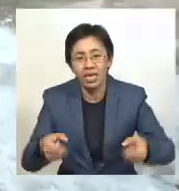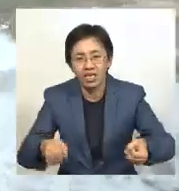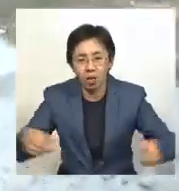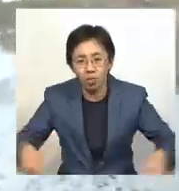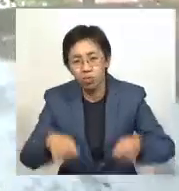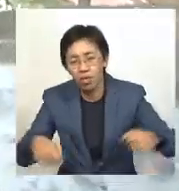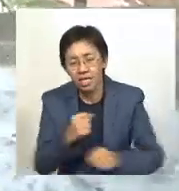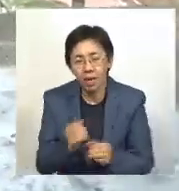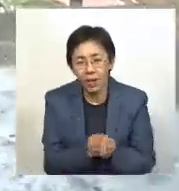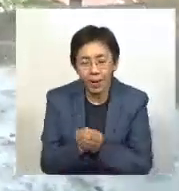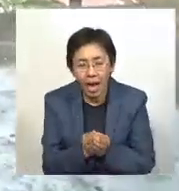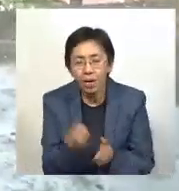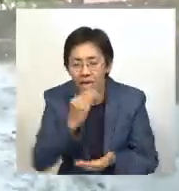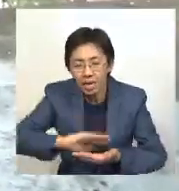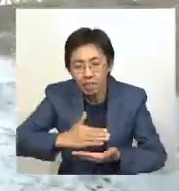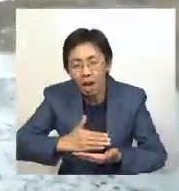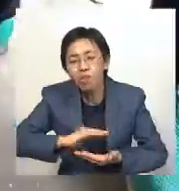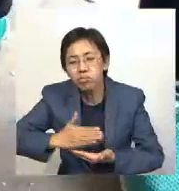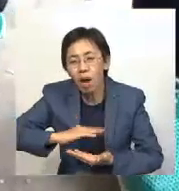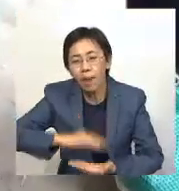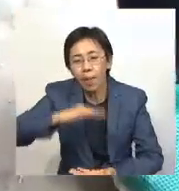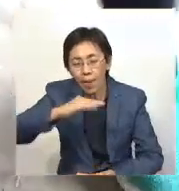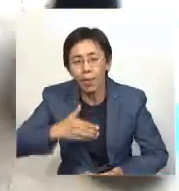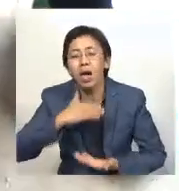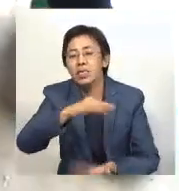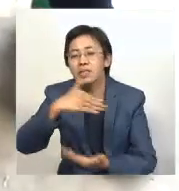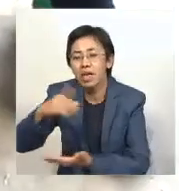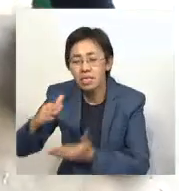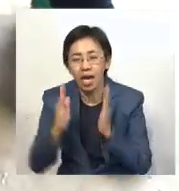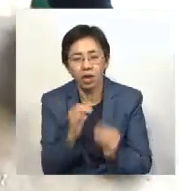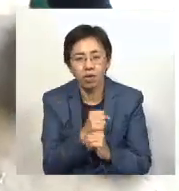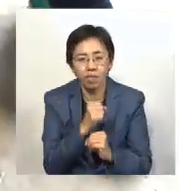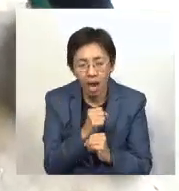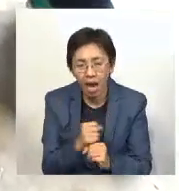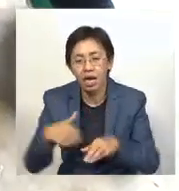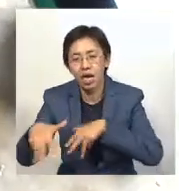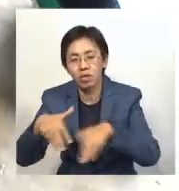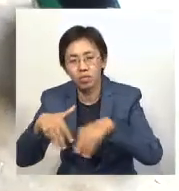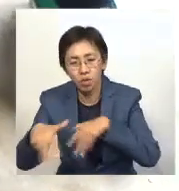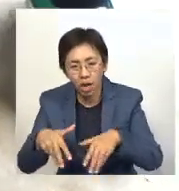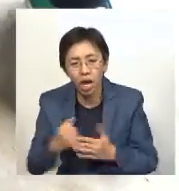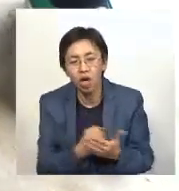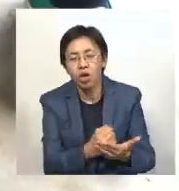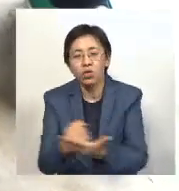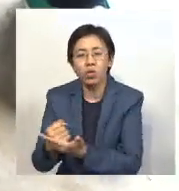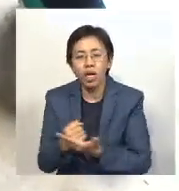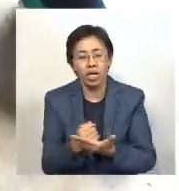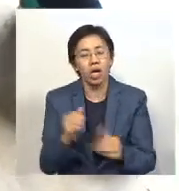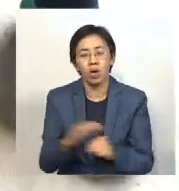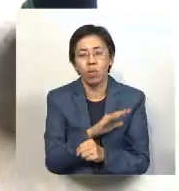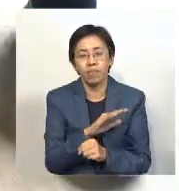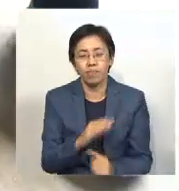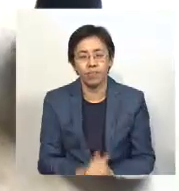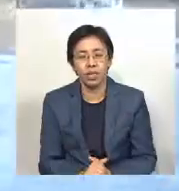วพระราชทานทำอาหารแจกจ่ายให้กับชาวบ้านนะคะแล้วก็เจ้าหน้าที่ผู้ปฏิบัติงานอีกด้วยซึ่งจะเป็นการช่วยเหลืออย่างครบวง